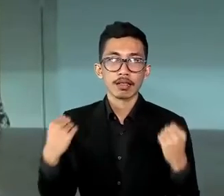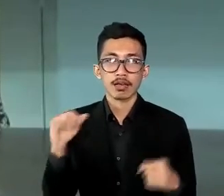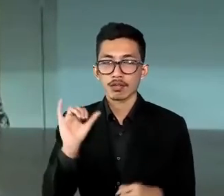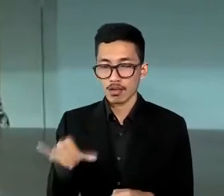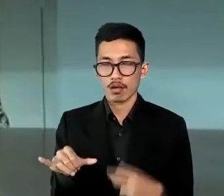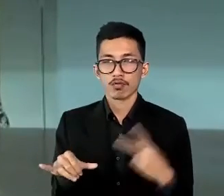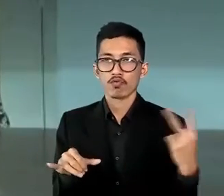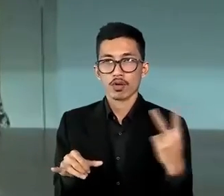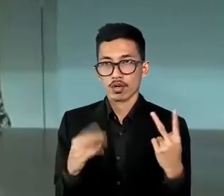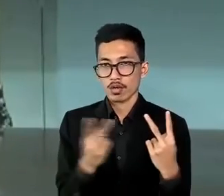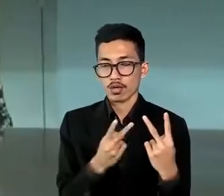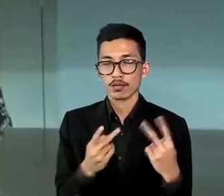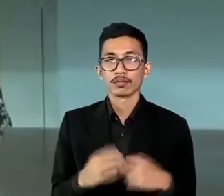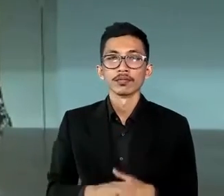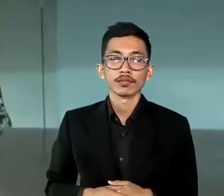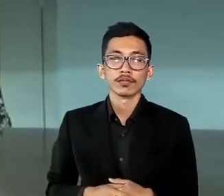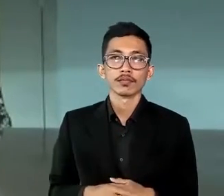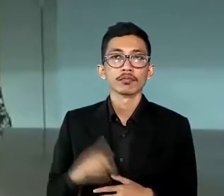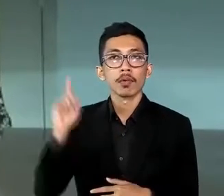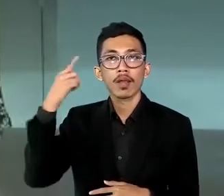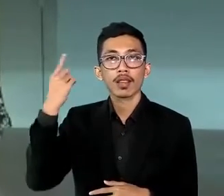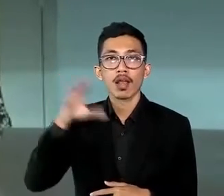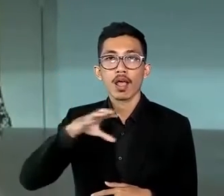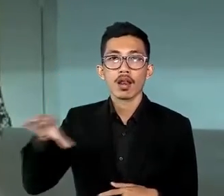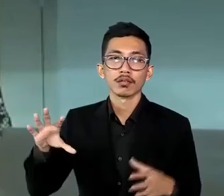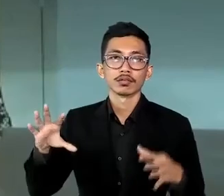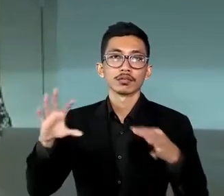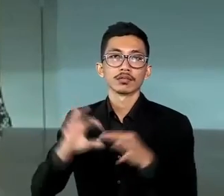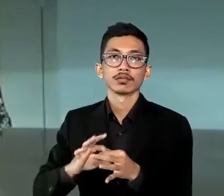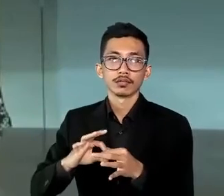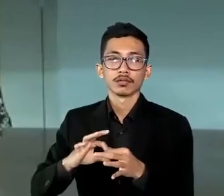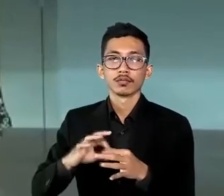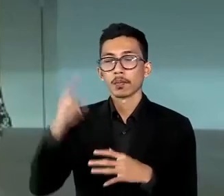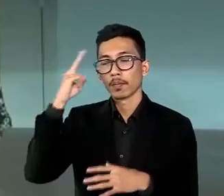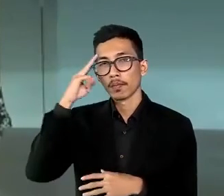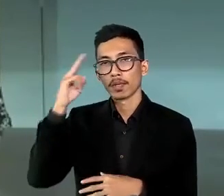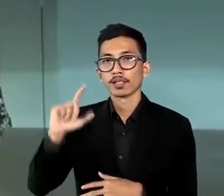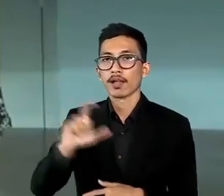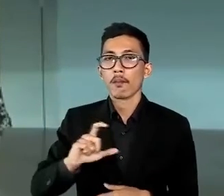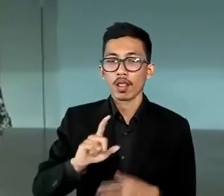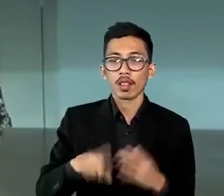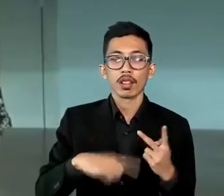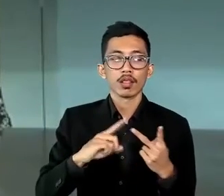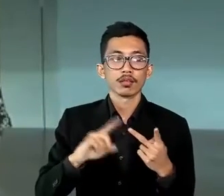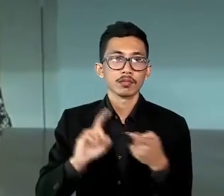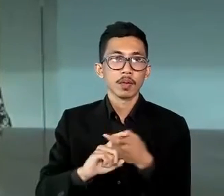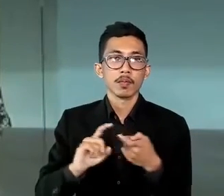Kemudian pemerintah daerah juga bekerja sama dengan Pak Camat, dengan kawan-kawan lurah, ya juga